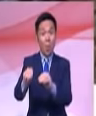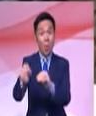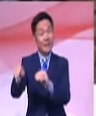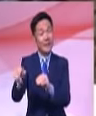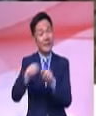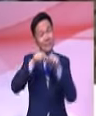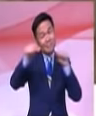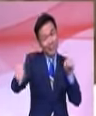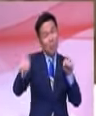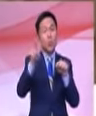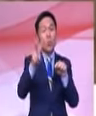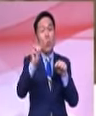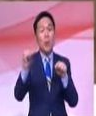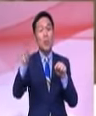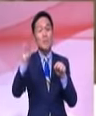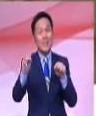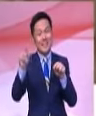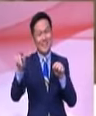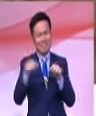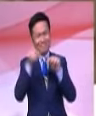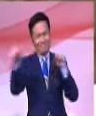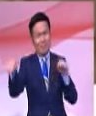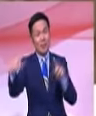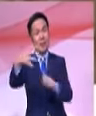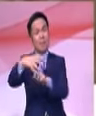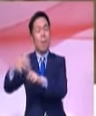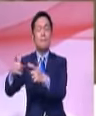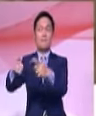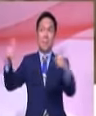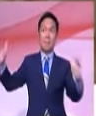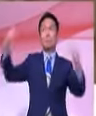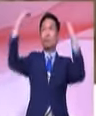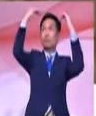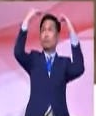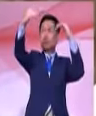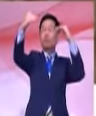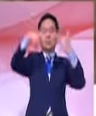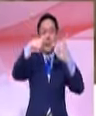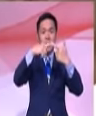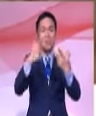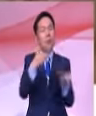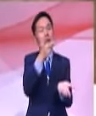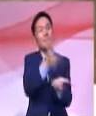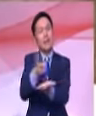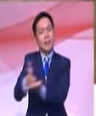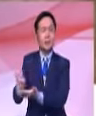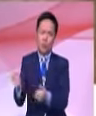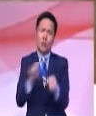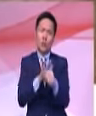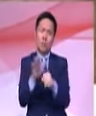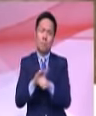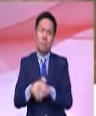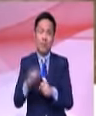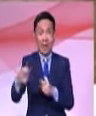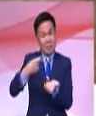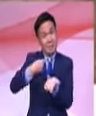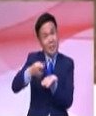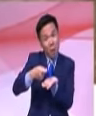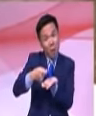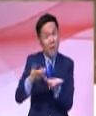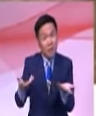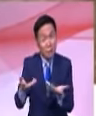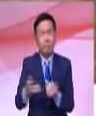terletak 200 meter dari tapak asal. Ia lebih luas, berbumbung dan memiliki tempat letak kereta mencukupi. Kos sewaan tapak